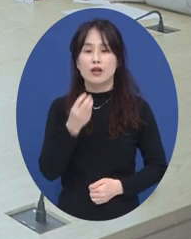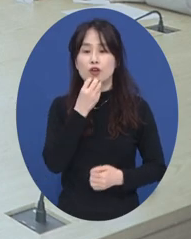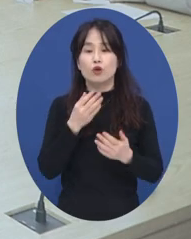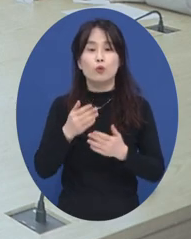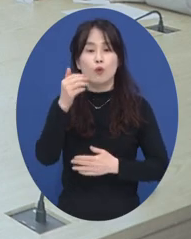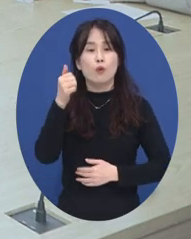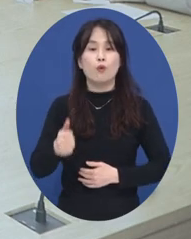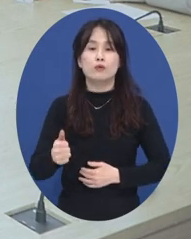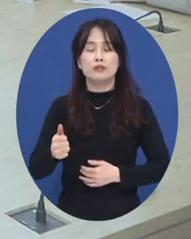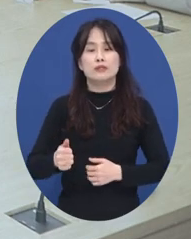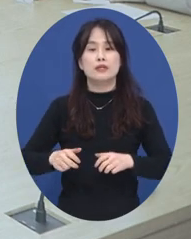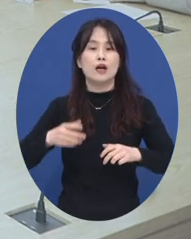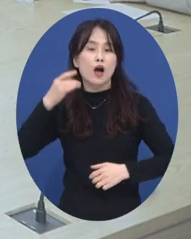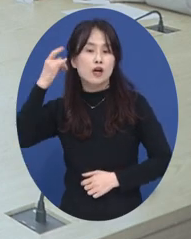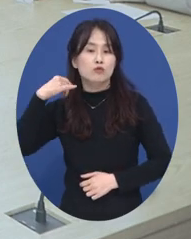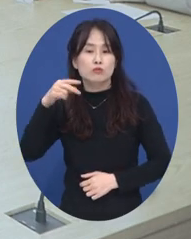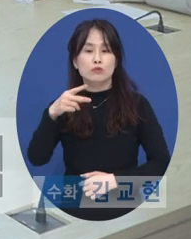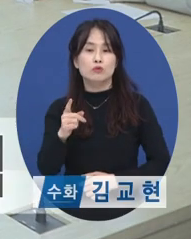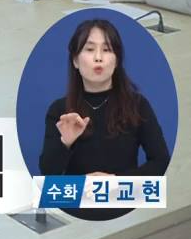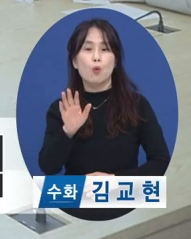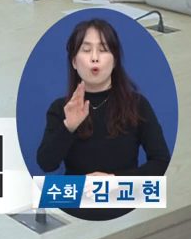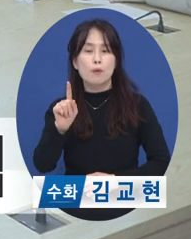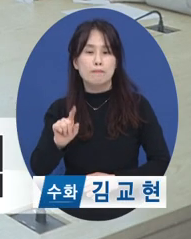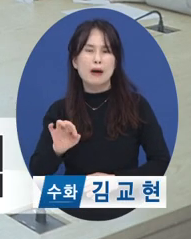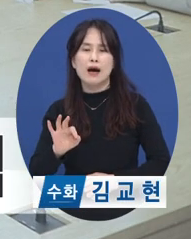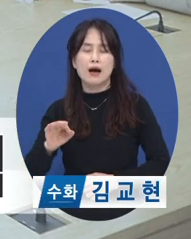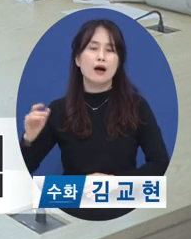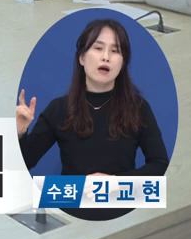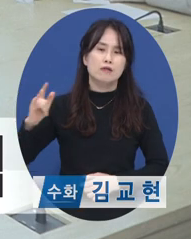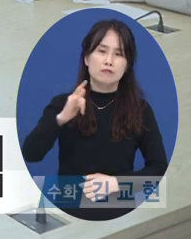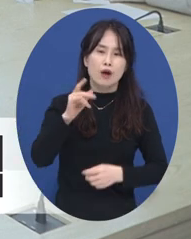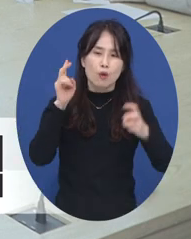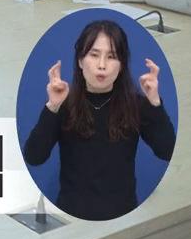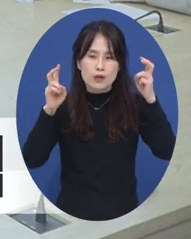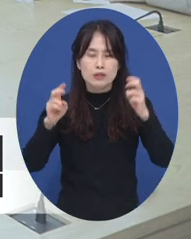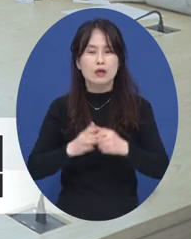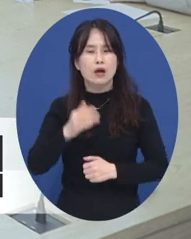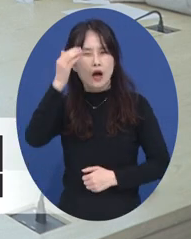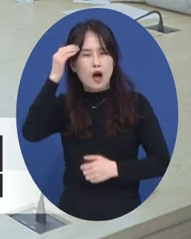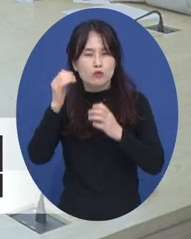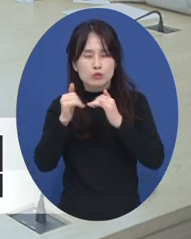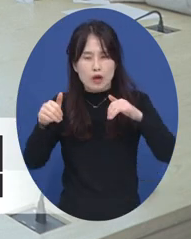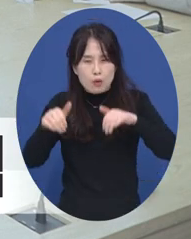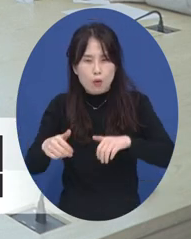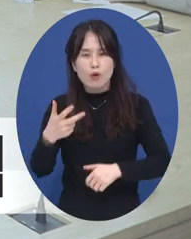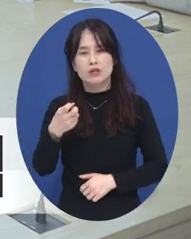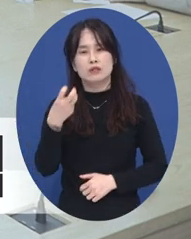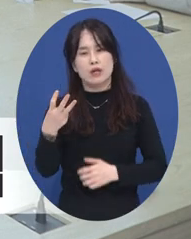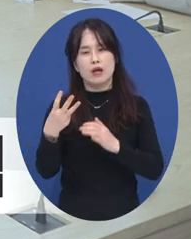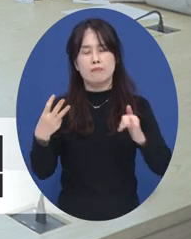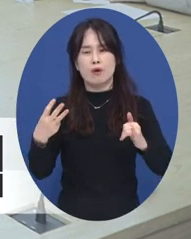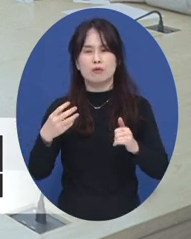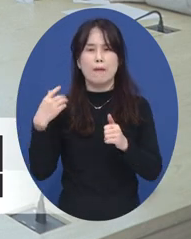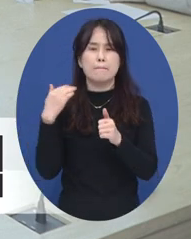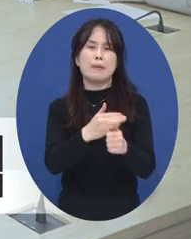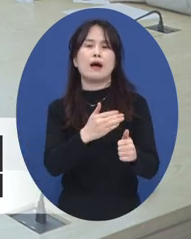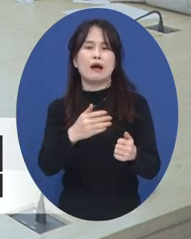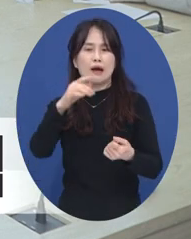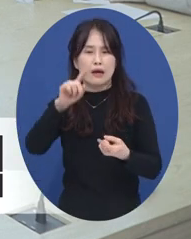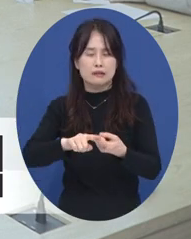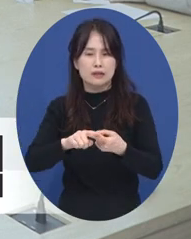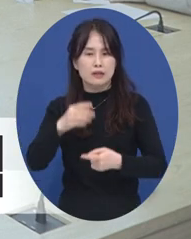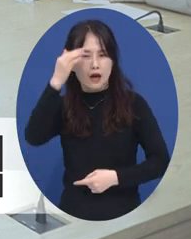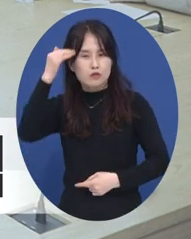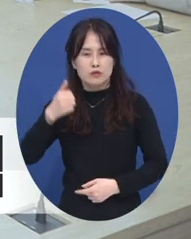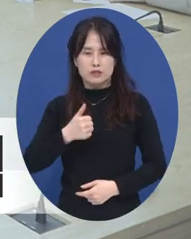이제 면 경기도지사가 최근 중국 동방항공 치기 한국인 승무원 일은 3명을 부당하게 집단해고 1 것에 대해 대한민국의